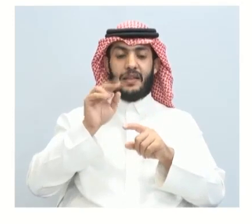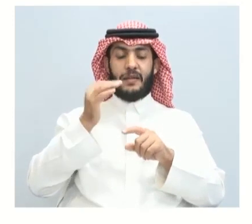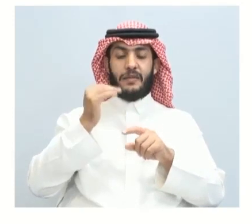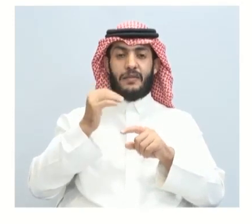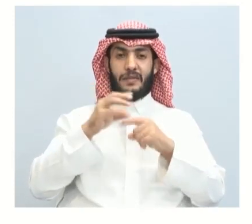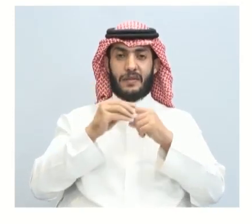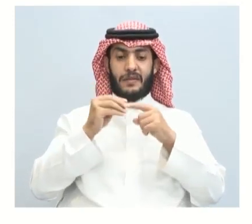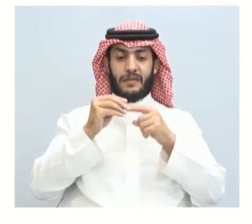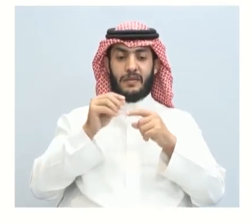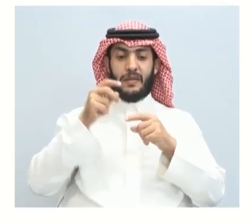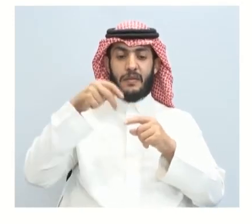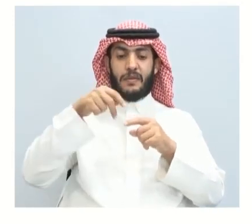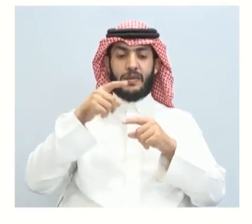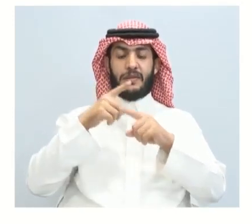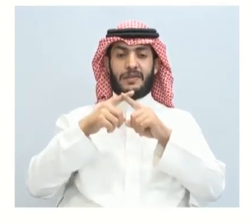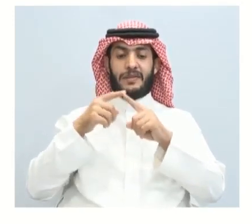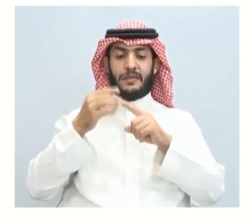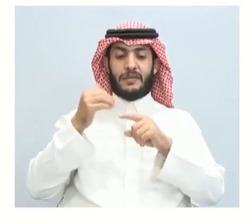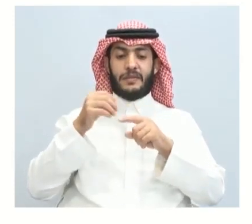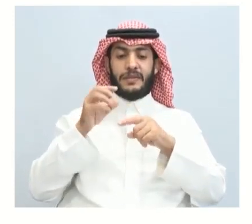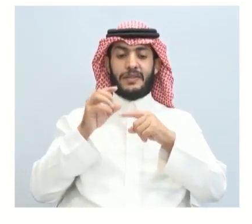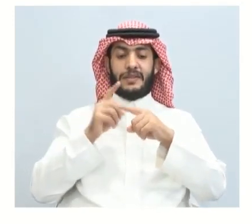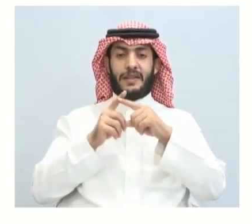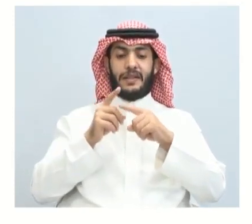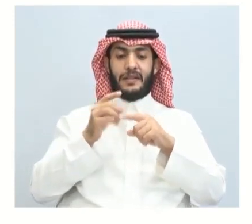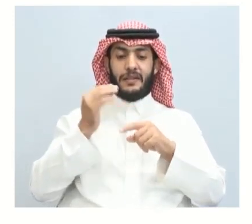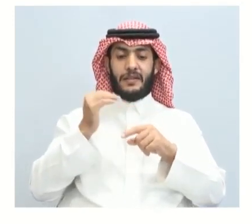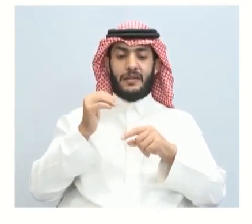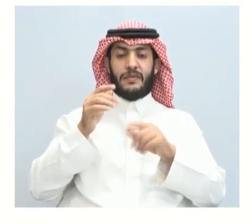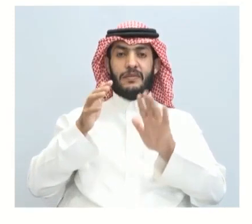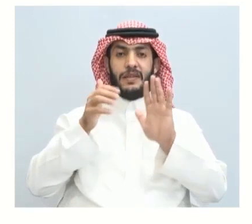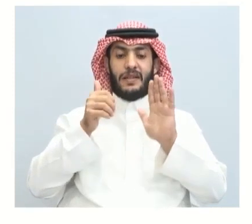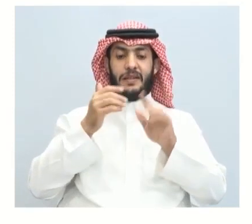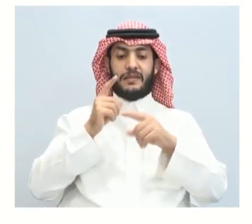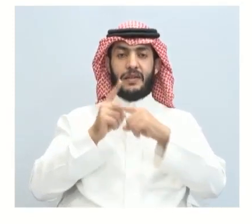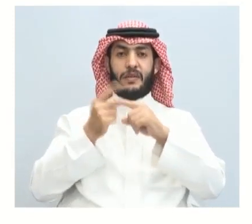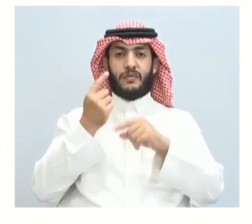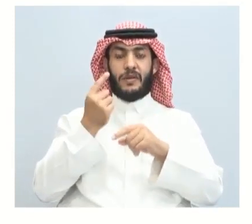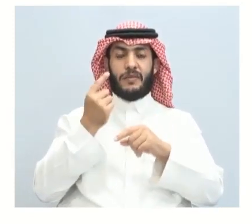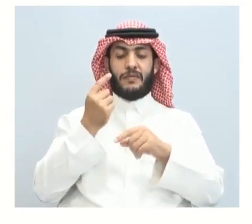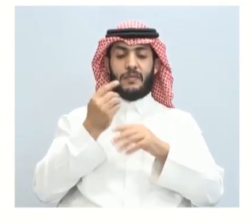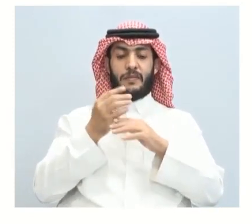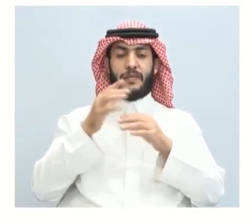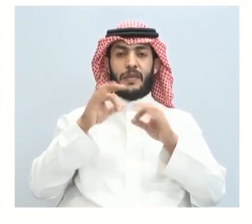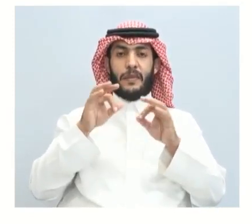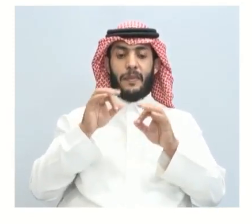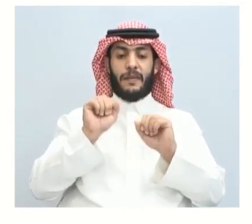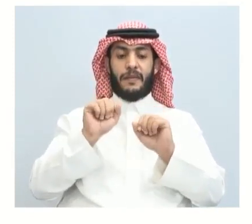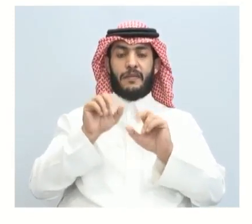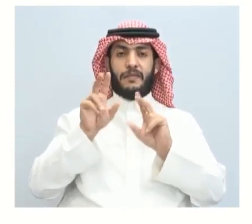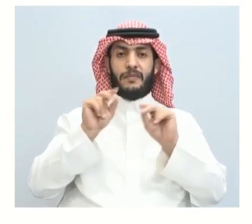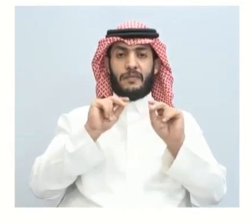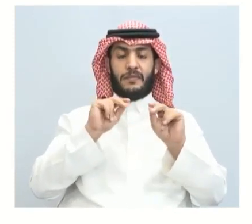الحد الاول في الحد الثاني صير 8 اكس زائدا الحد الثاني تربيع اللي هو 16 ئ 1 ونجمع الحدود